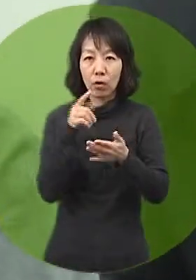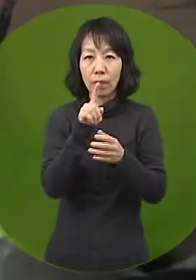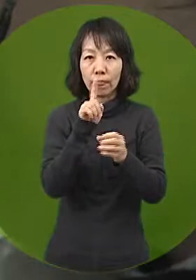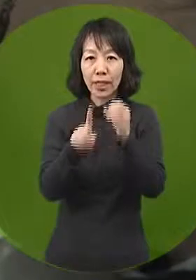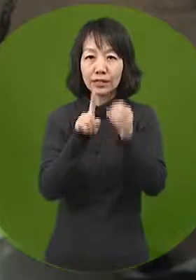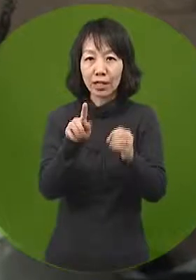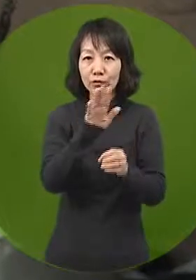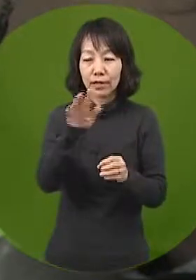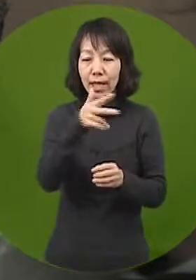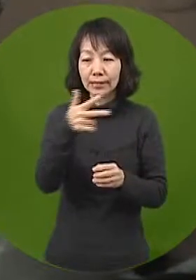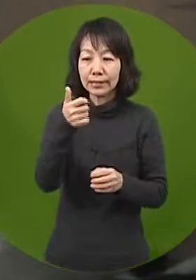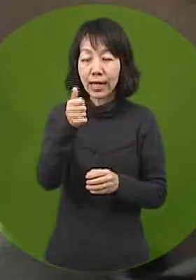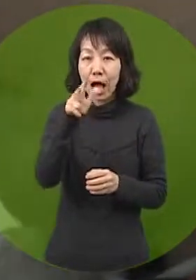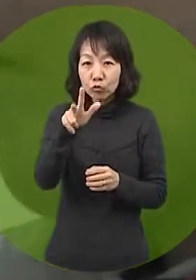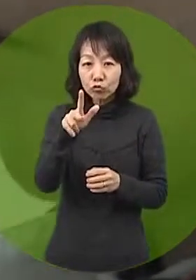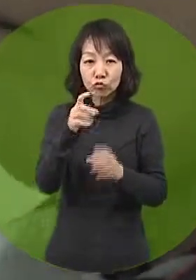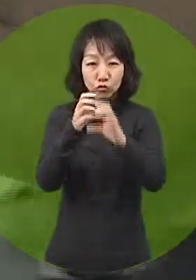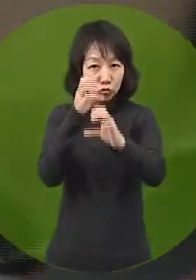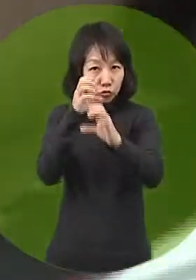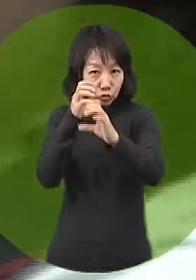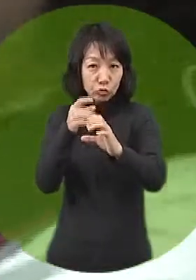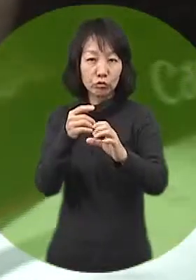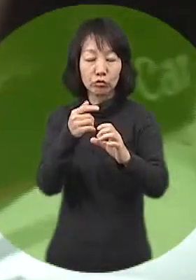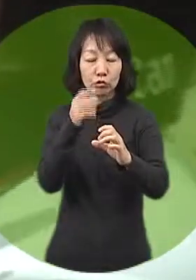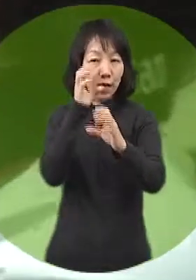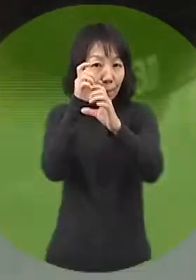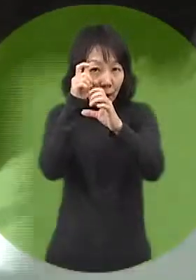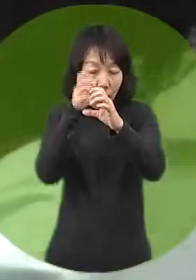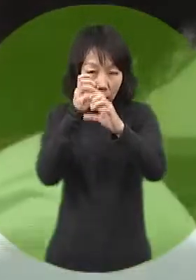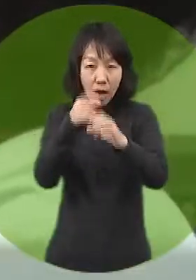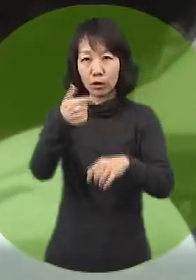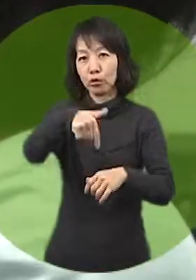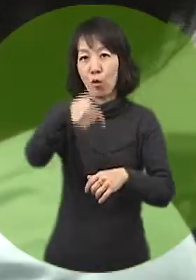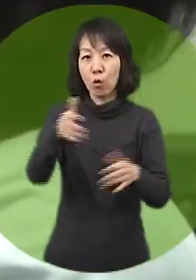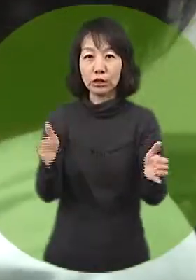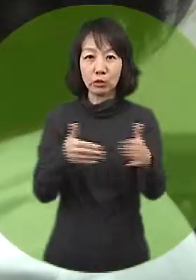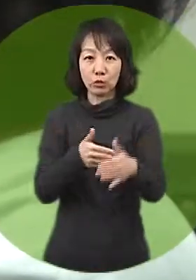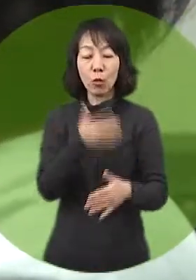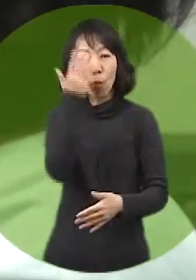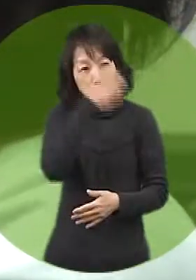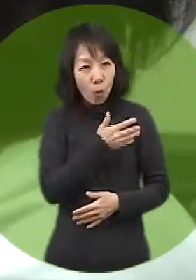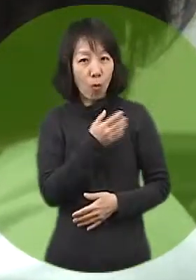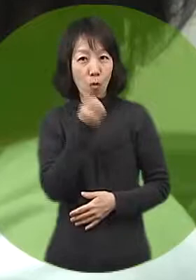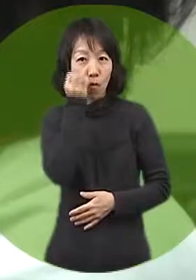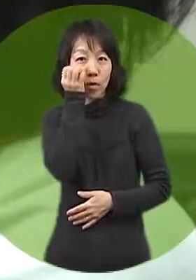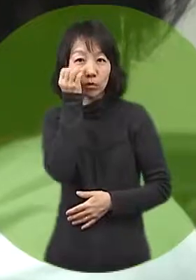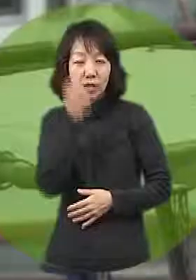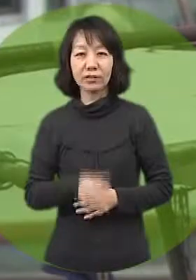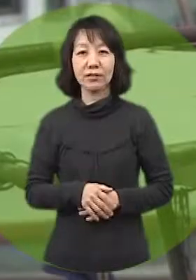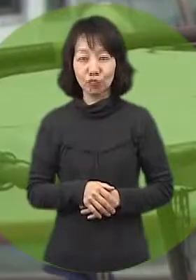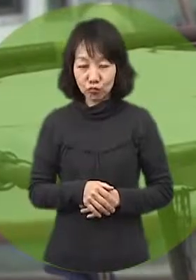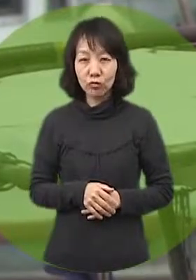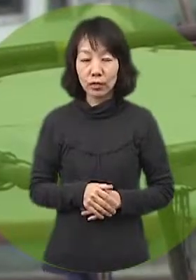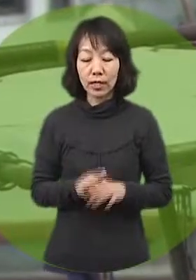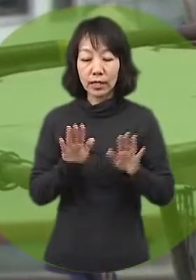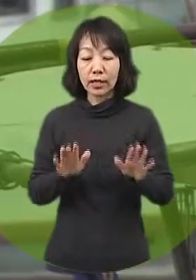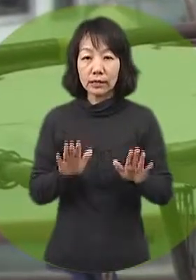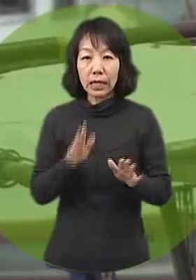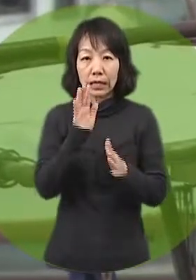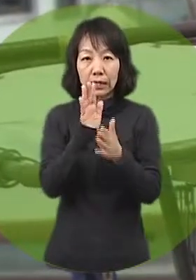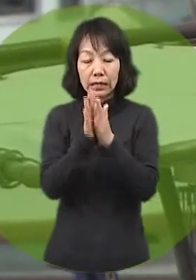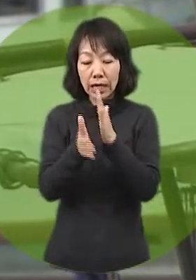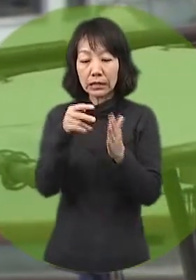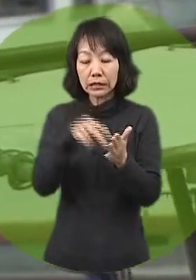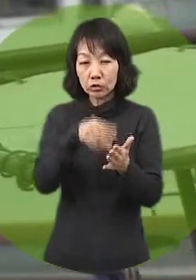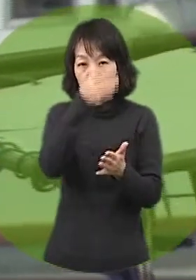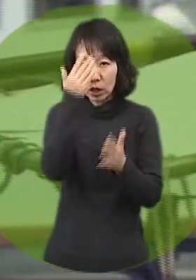教室の様子です。 そういうユニークな体験教室もあるんですね。 はい、現在県立青少年の家は指